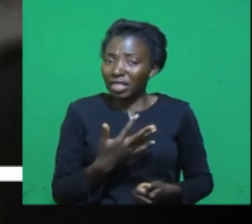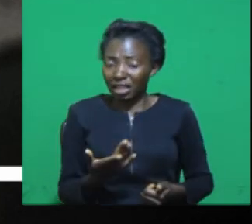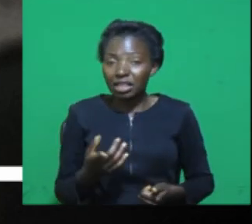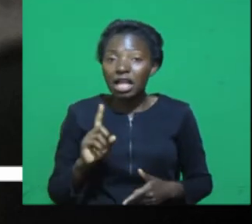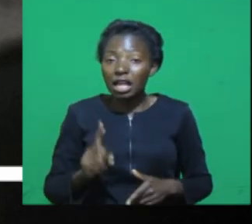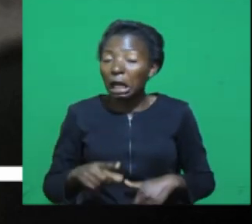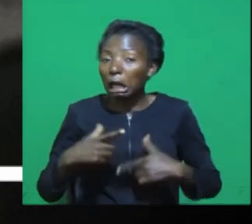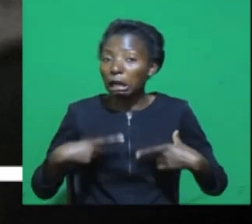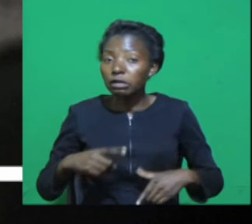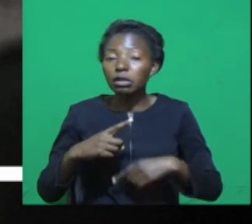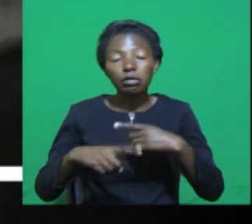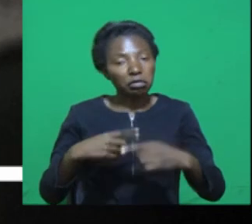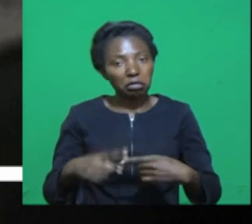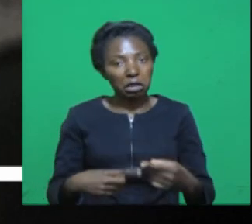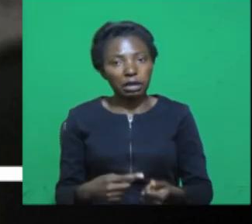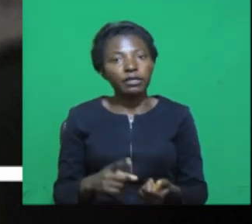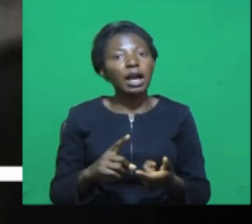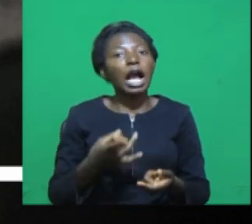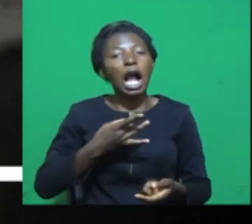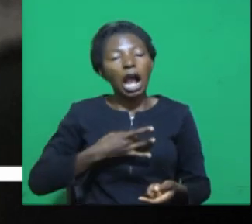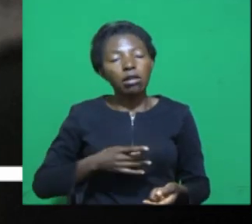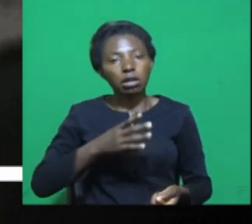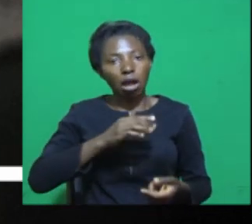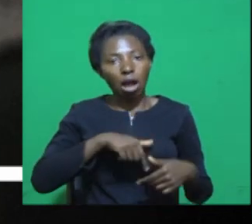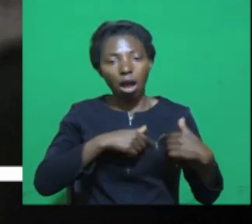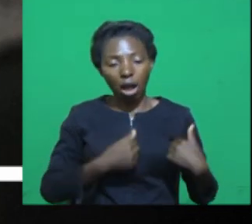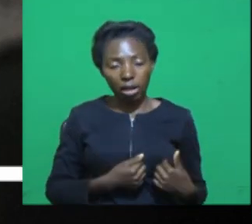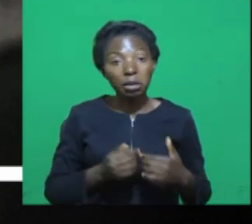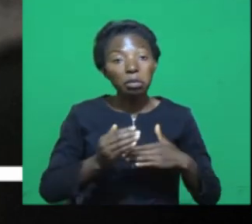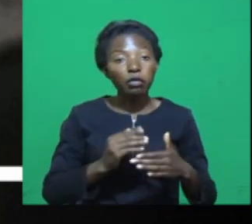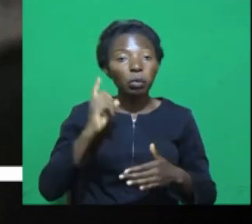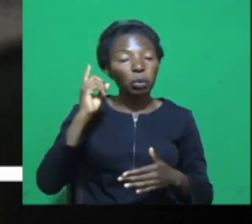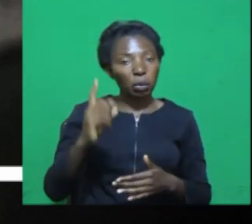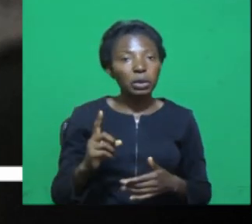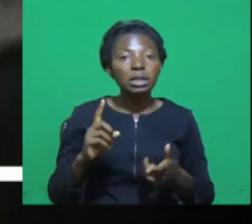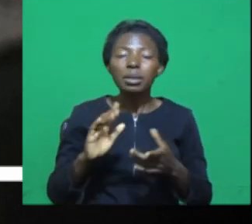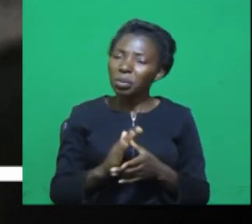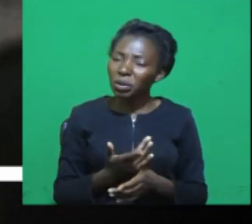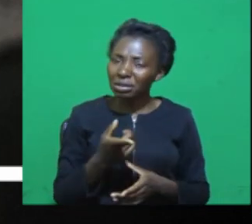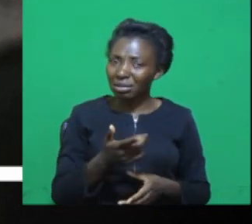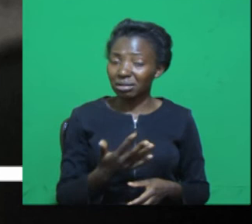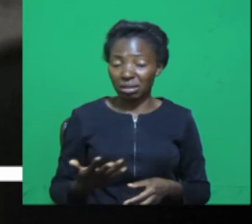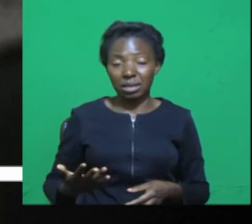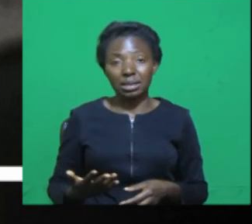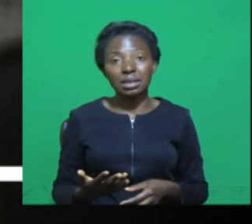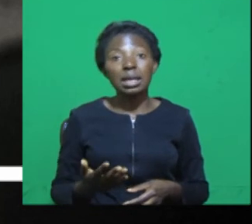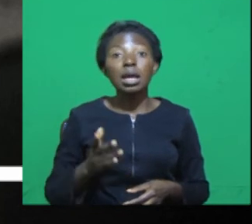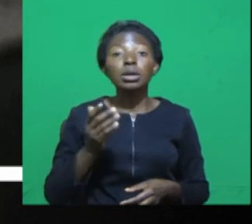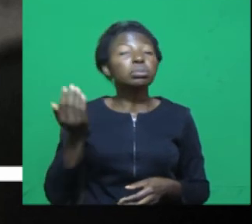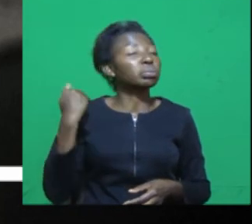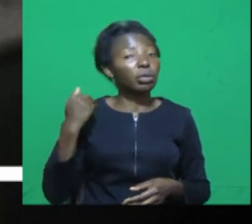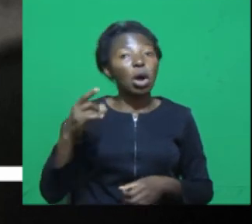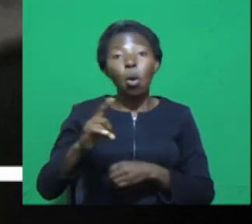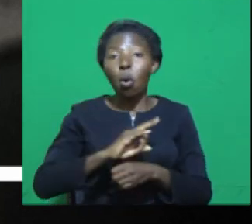zvomweya munyoro wakanyarara unokosha zvikuru pamberi paMwari. Nokuti saizvozvo kare vakadzi